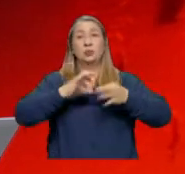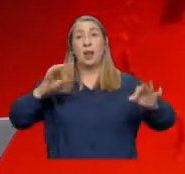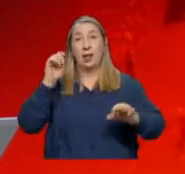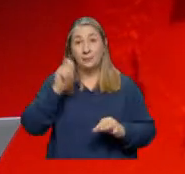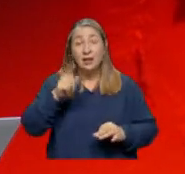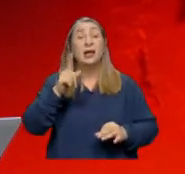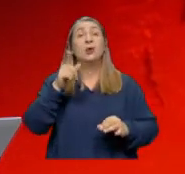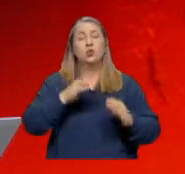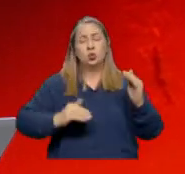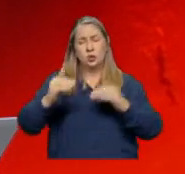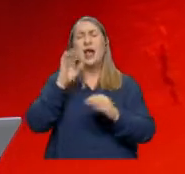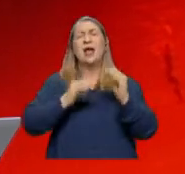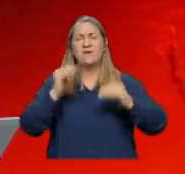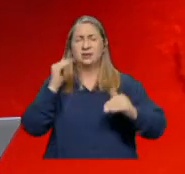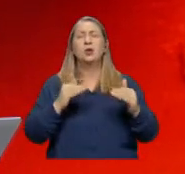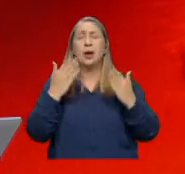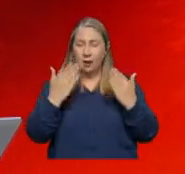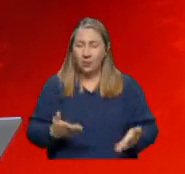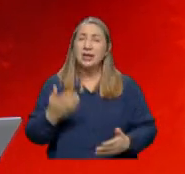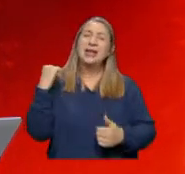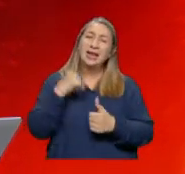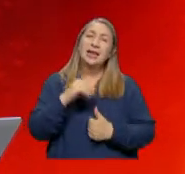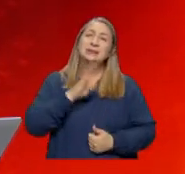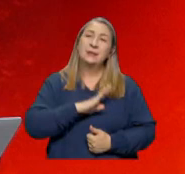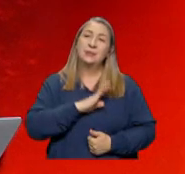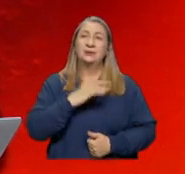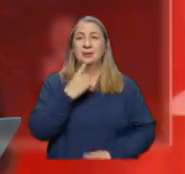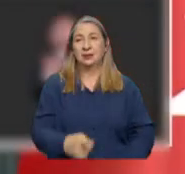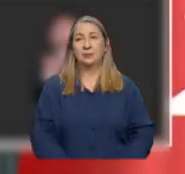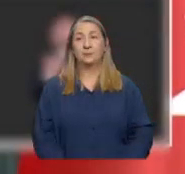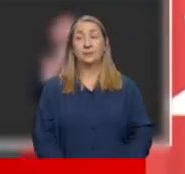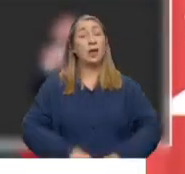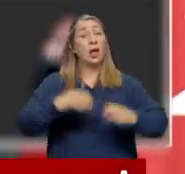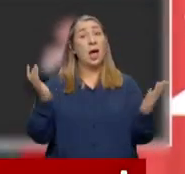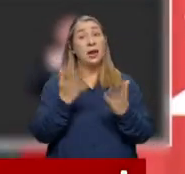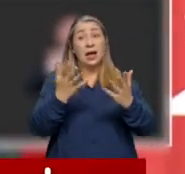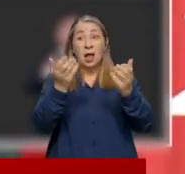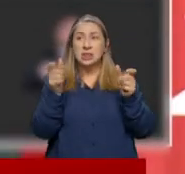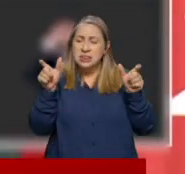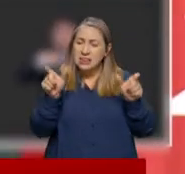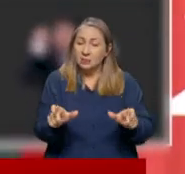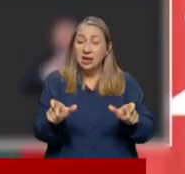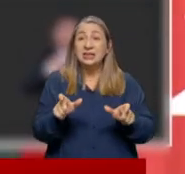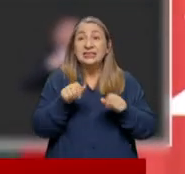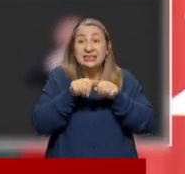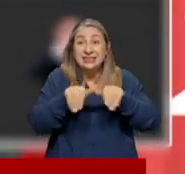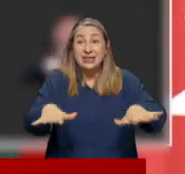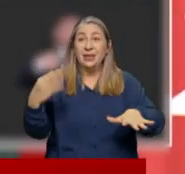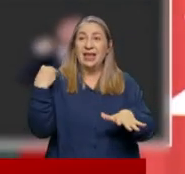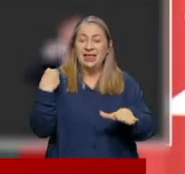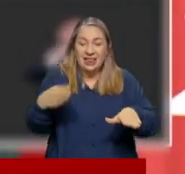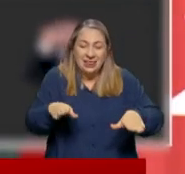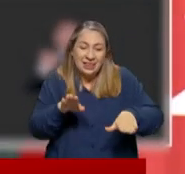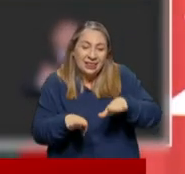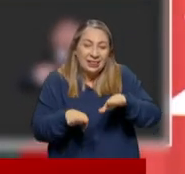kabul etti ve yine yeniden sabır istedi Ama her ne kadar aldığımız tedbirlerle sistemi yeniden